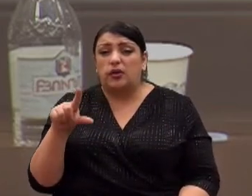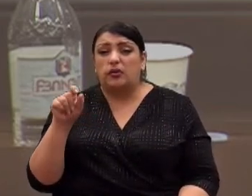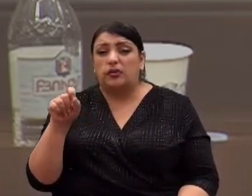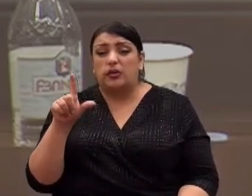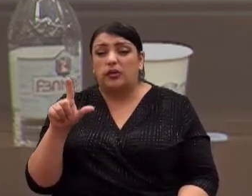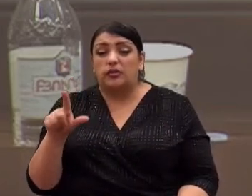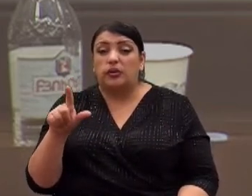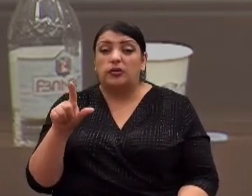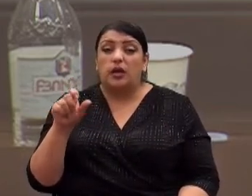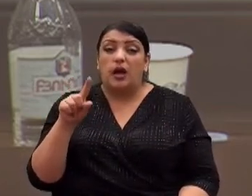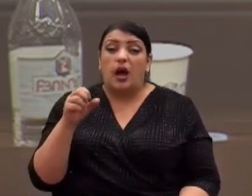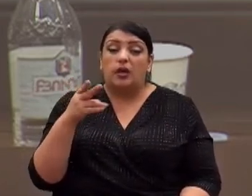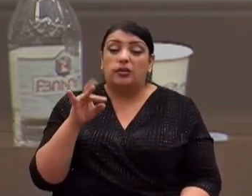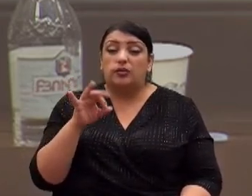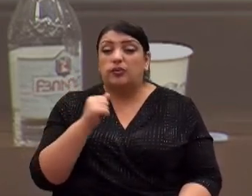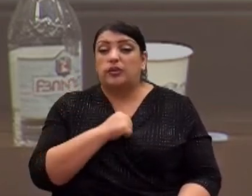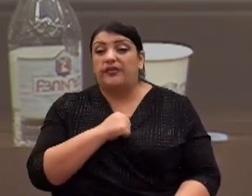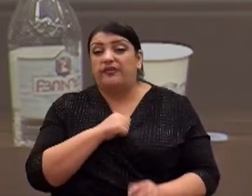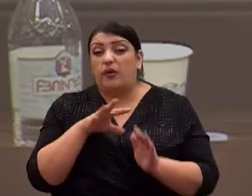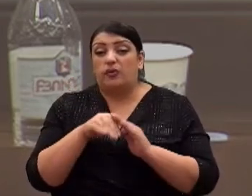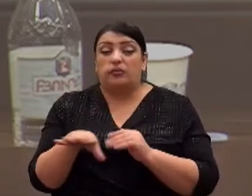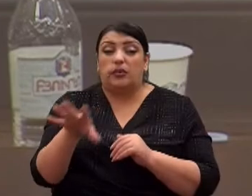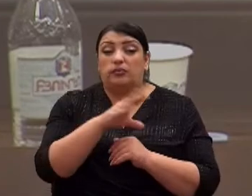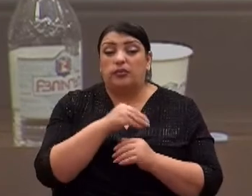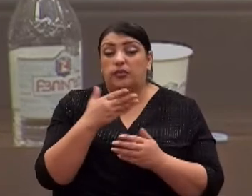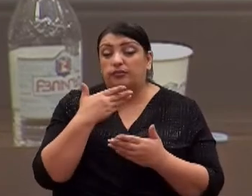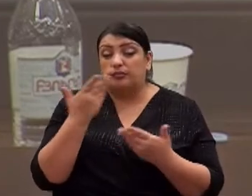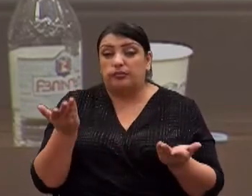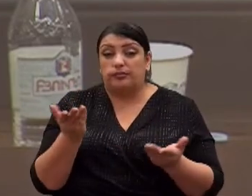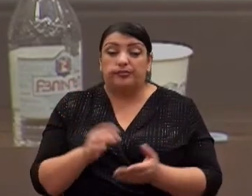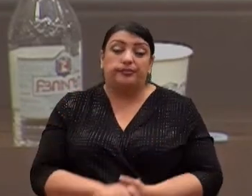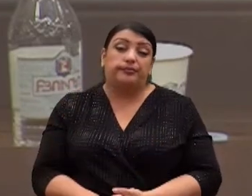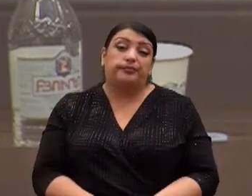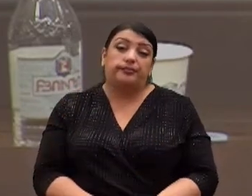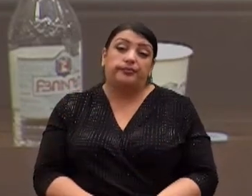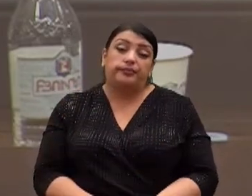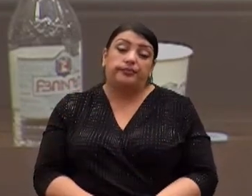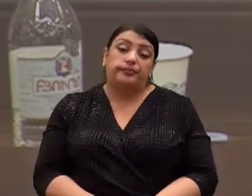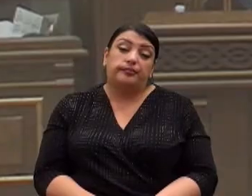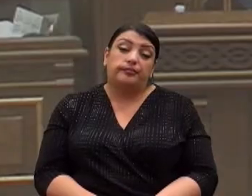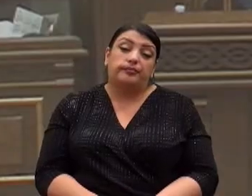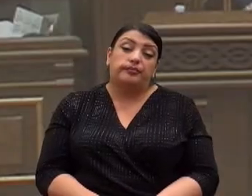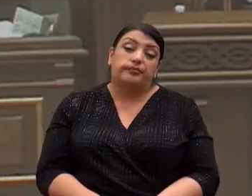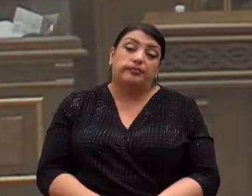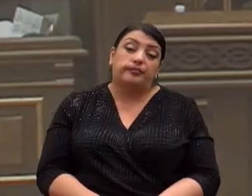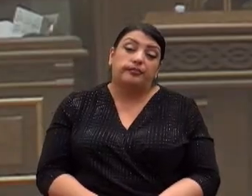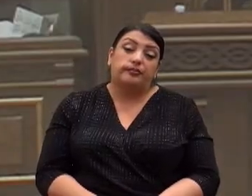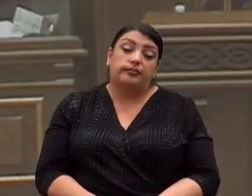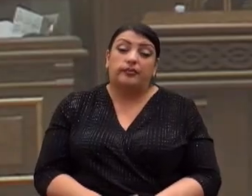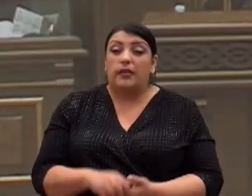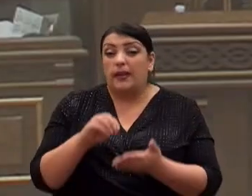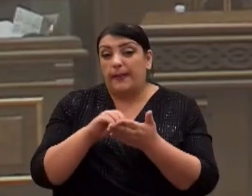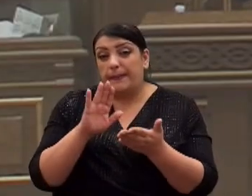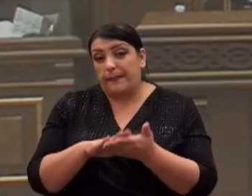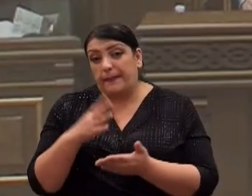Հադրութի զորամասում։ Եթե կարող եք տեղեկություններ հարցնել, խնդրեմ։ Շնորհակալություն, պարոն Խաչատրյան։ Նշված